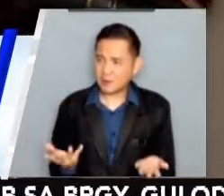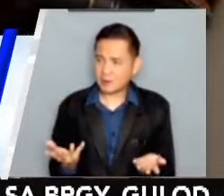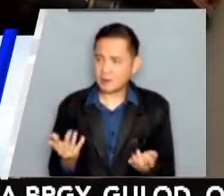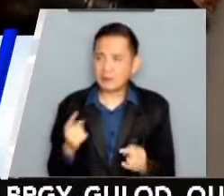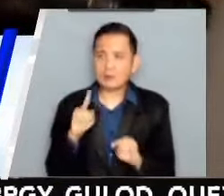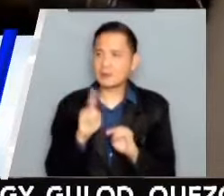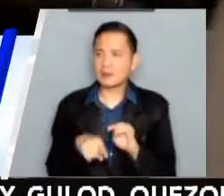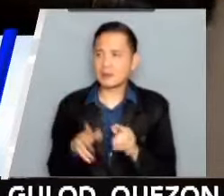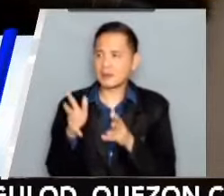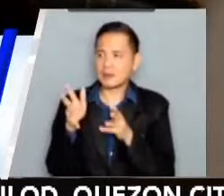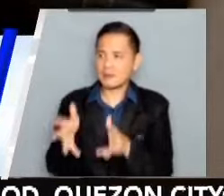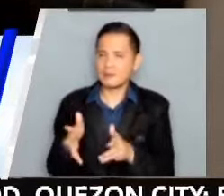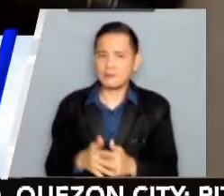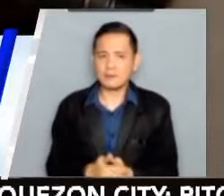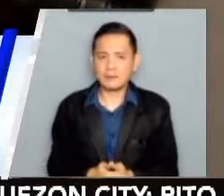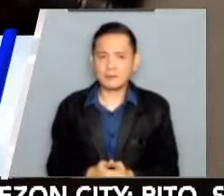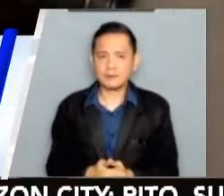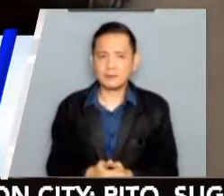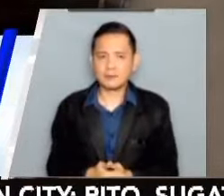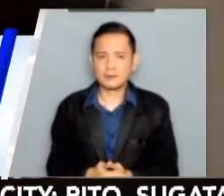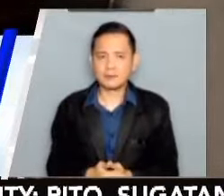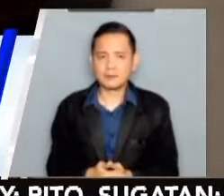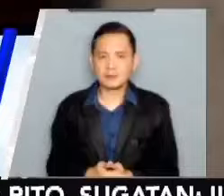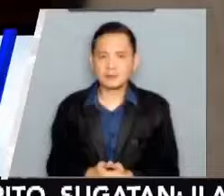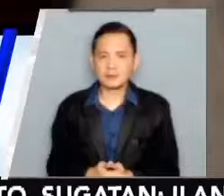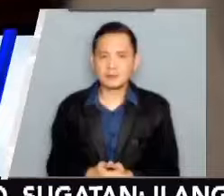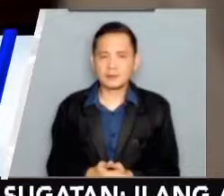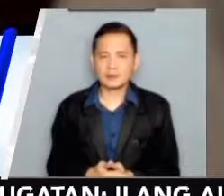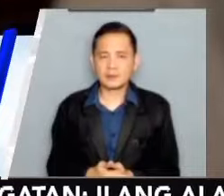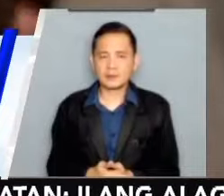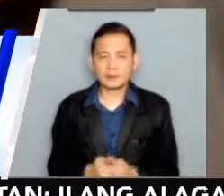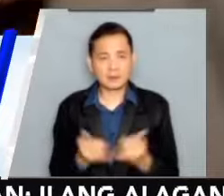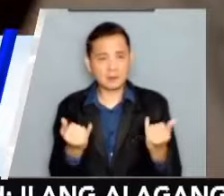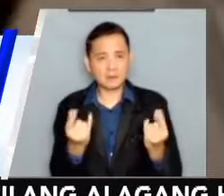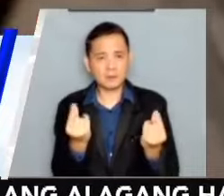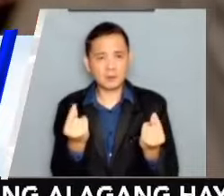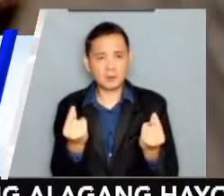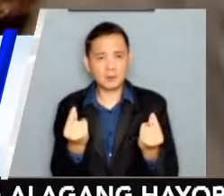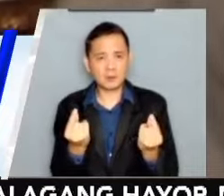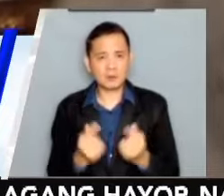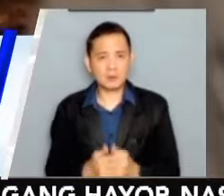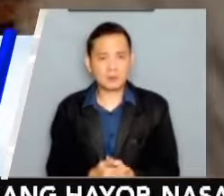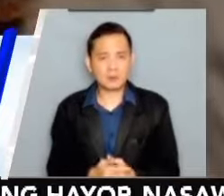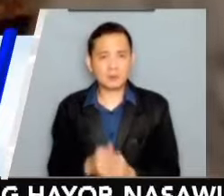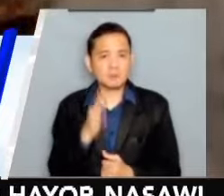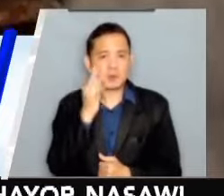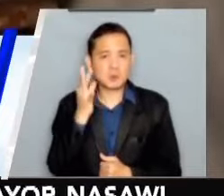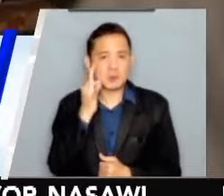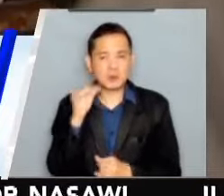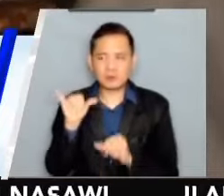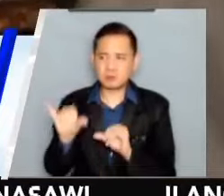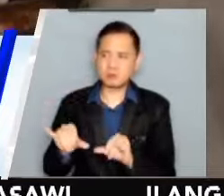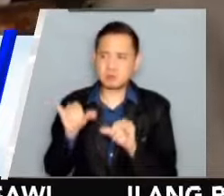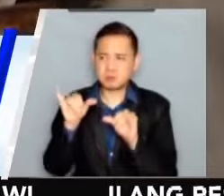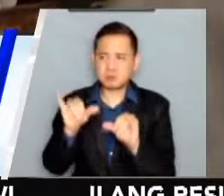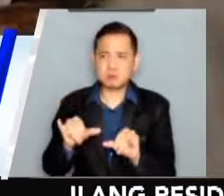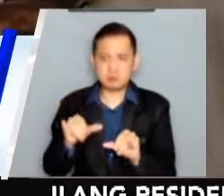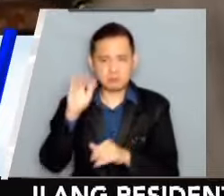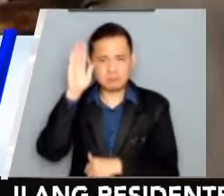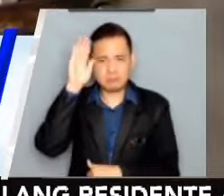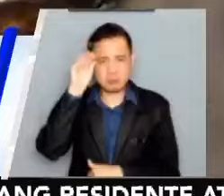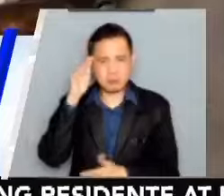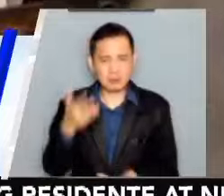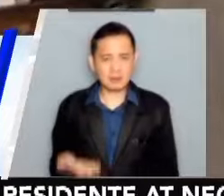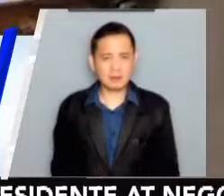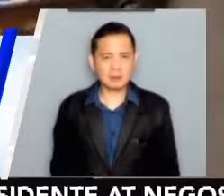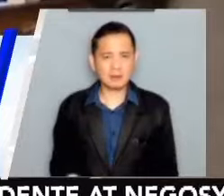umalo dito kung walang, anong gagawin mo? Hindi aalis yung pusa na yun eh. Talagang, hindi talaga